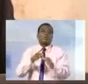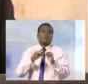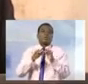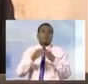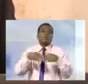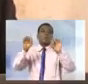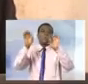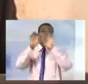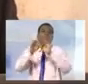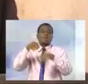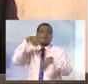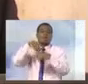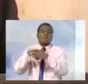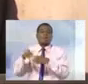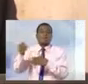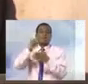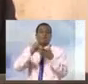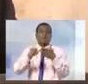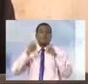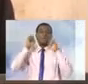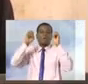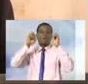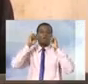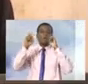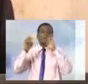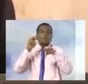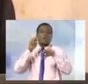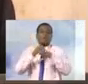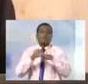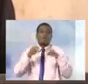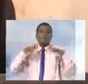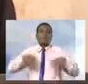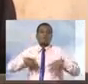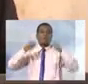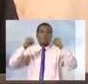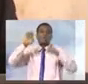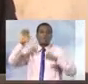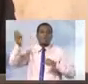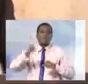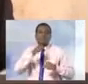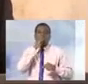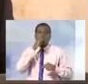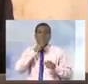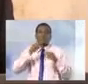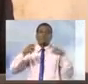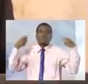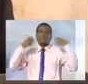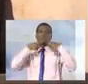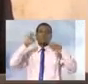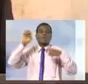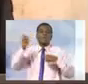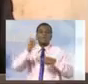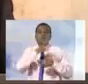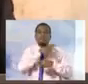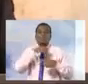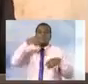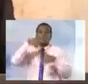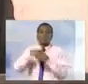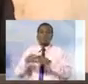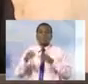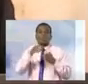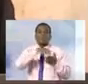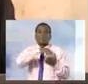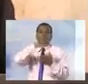significatifs dans les secteurs de l'éducation, de la santé, de l'eau, de l'électricité, dans les milieux